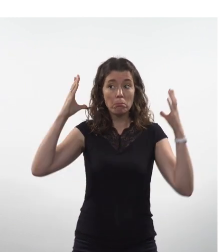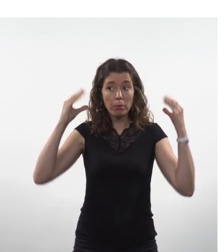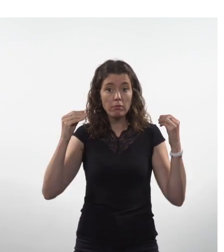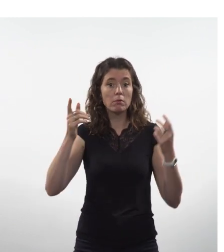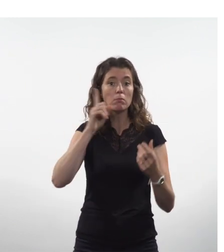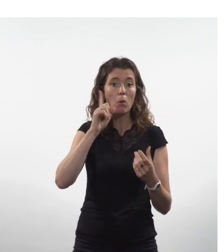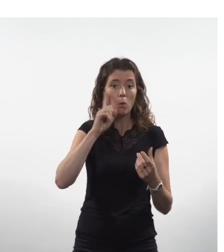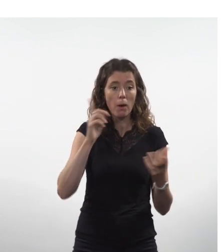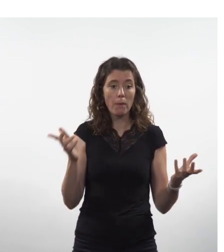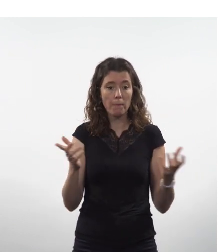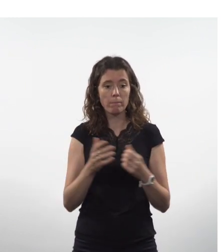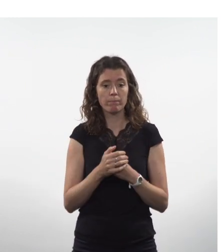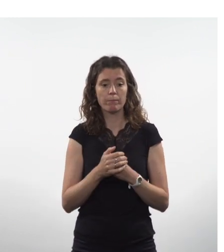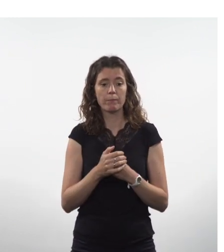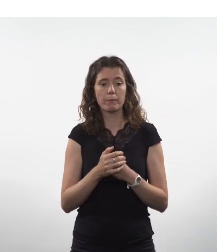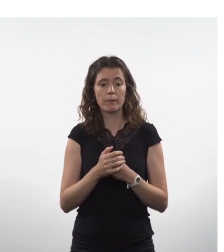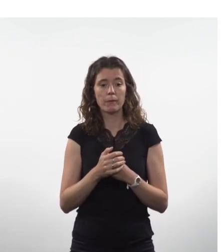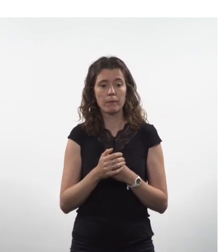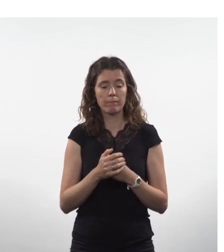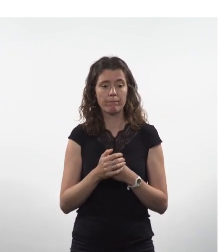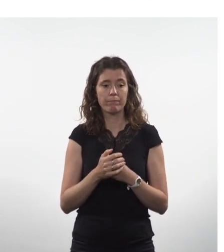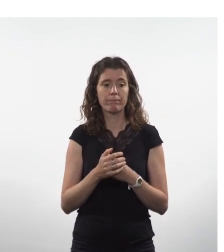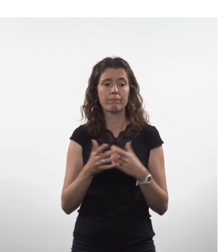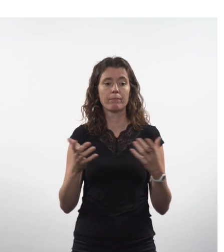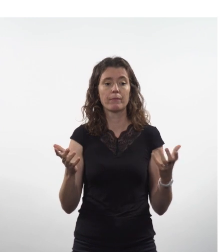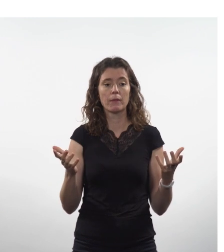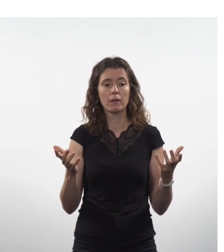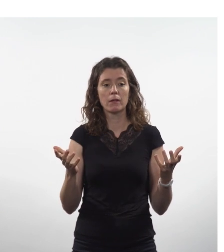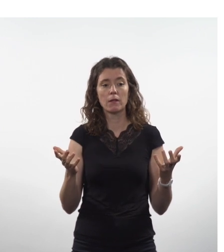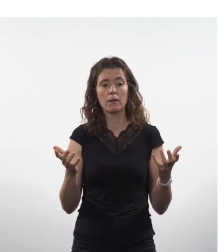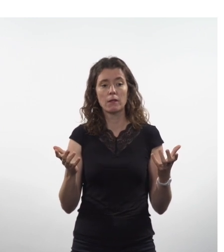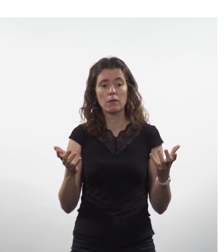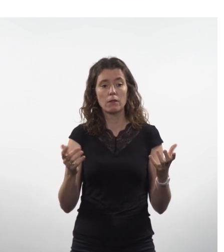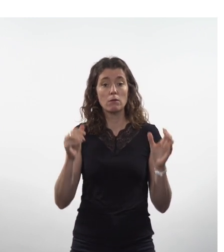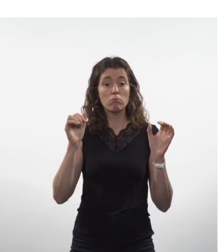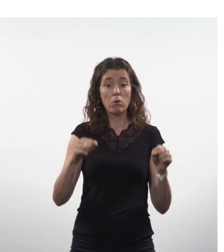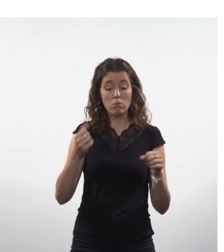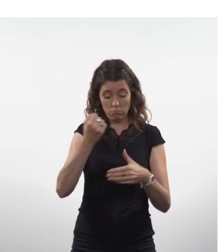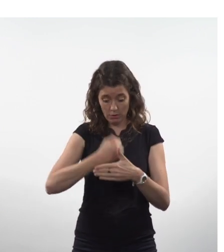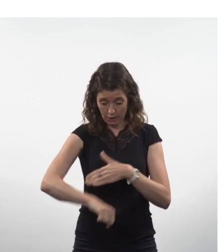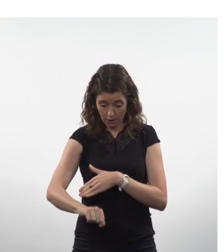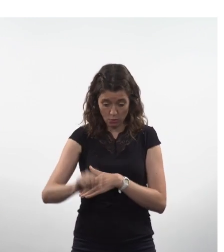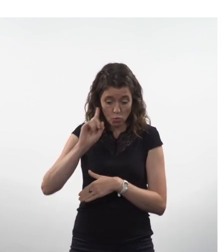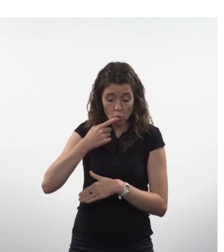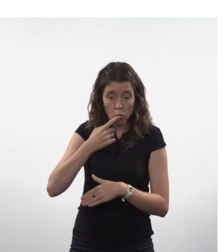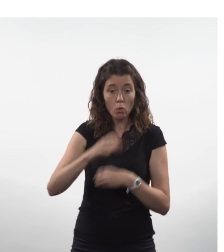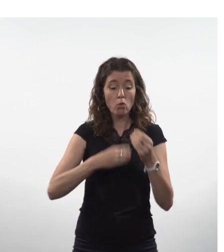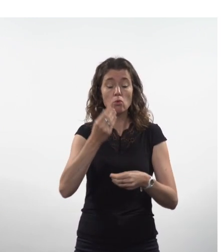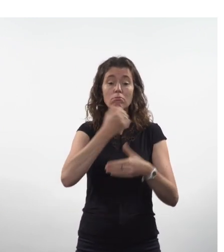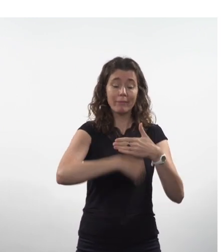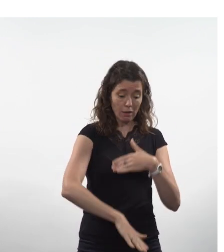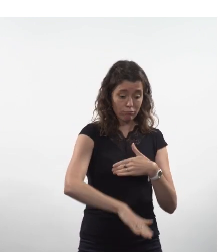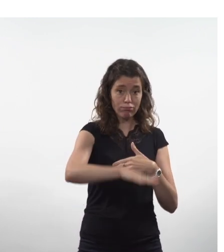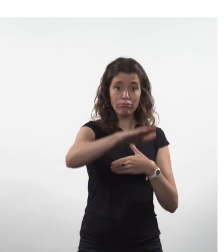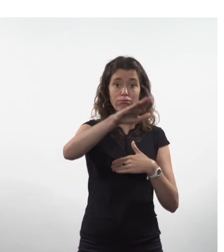sont nombreuses. Autant que on peut devenir sourd de naissance ou devenir sourd au cours de la